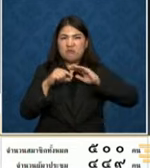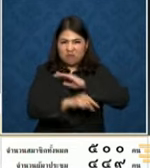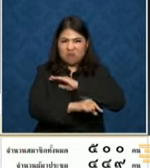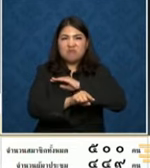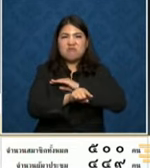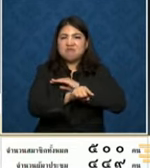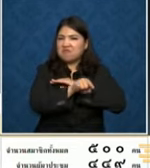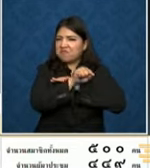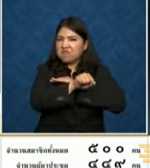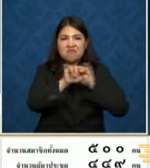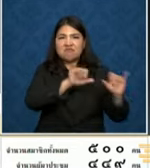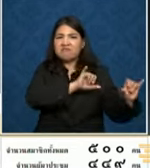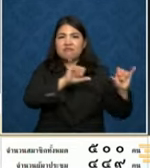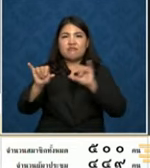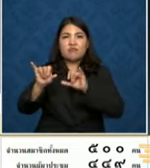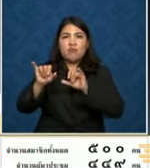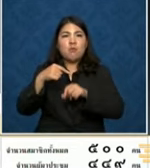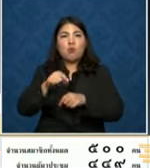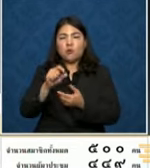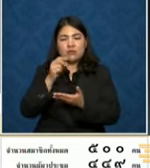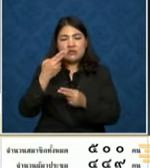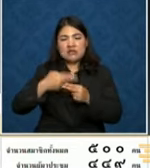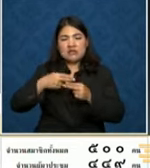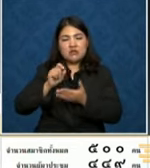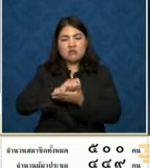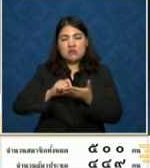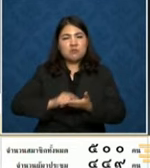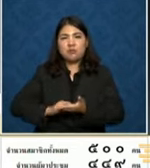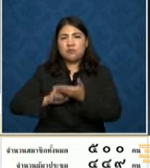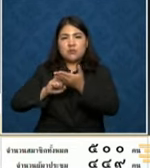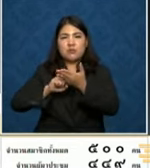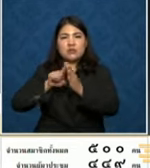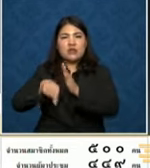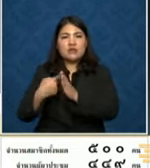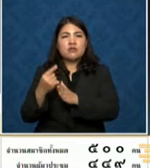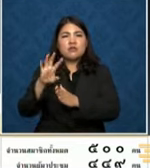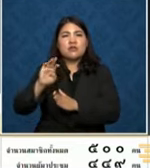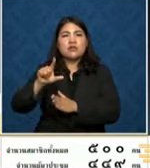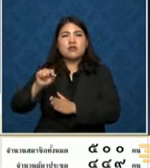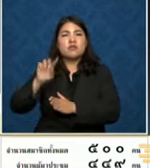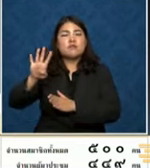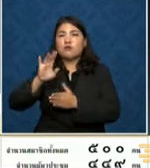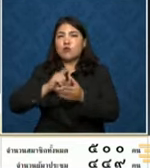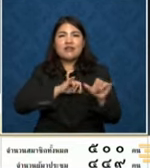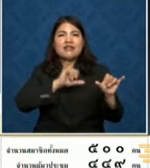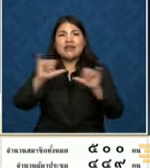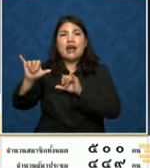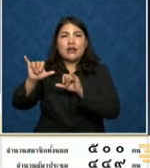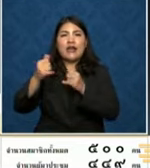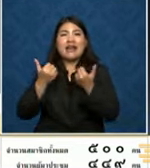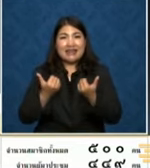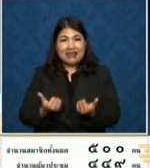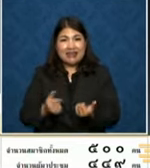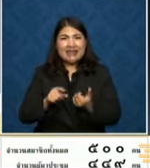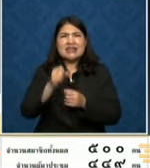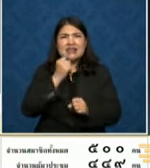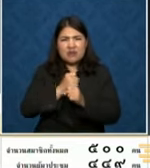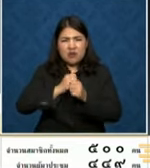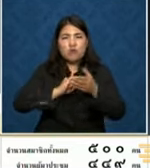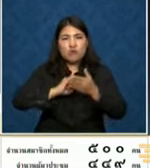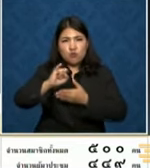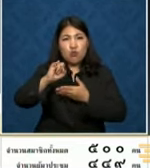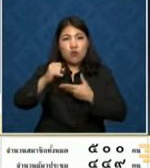เลยว่าให้ย้ายผมส่งชื่อก็ย้ายทันที24ชั่วโมงเราเดินมาถูกทางแล้วครับดังนั้น